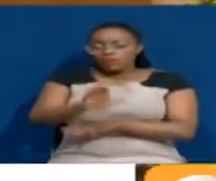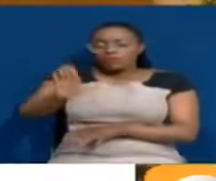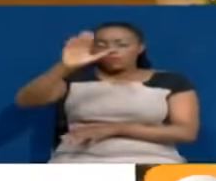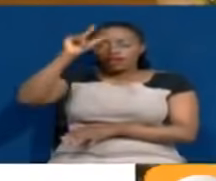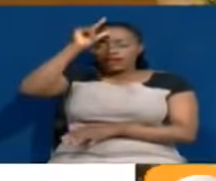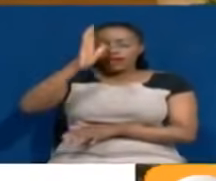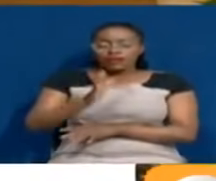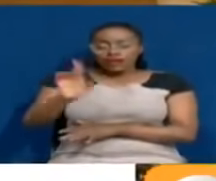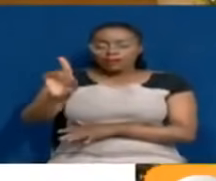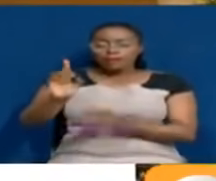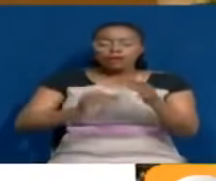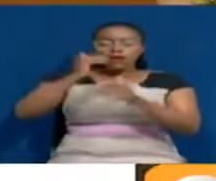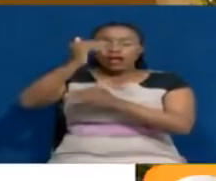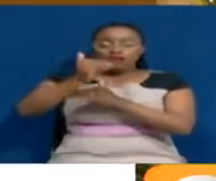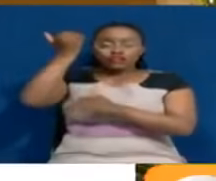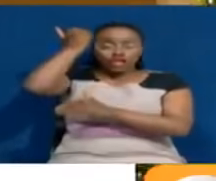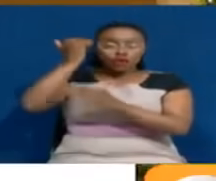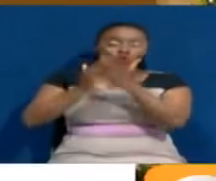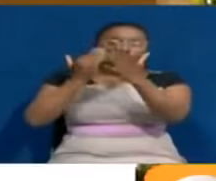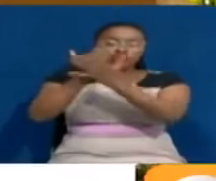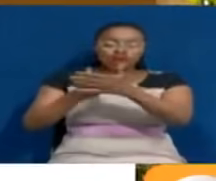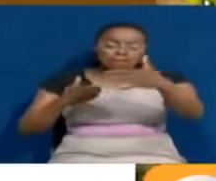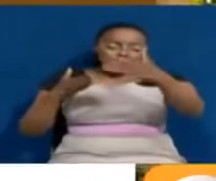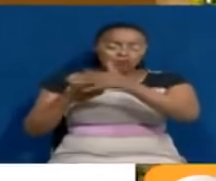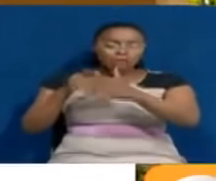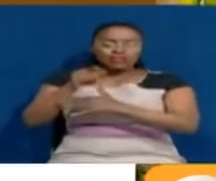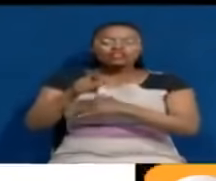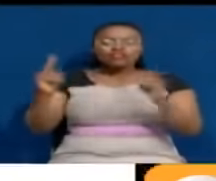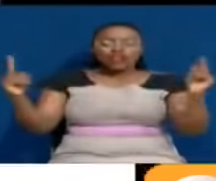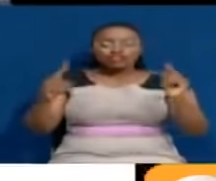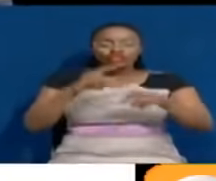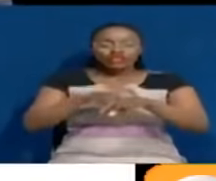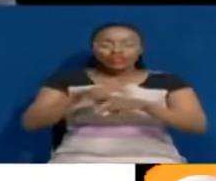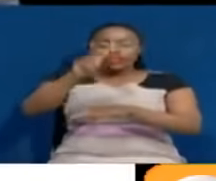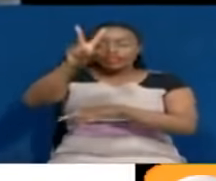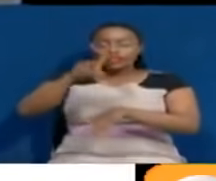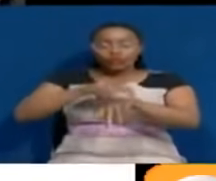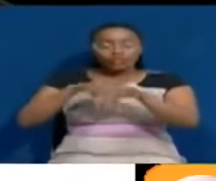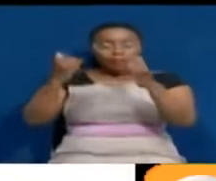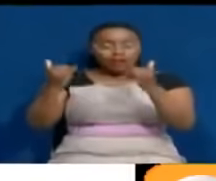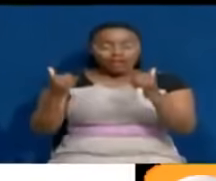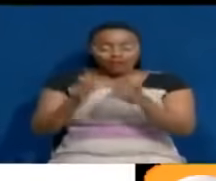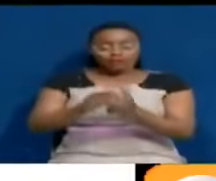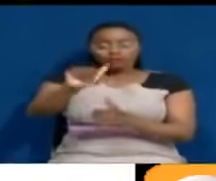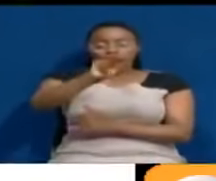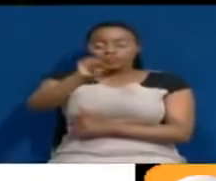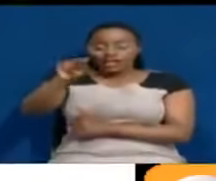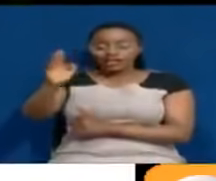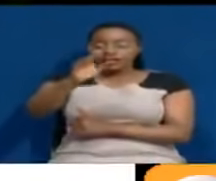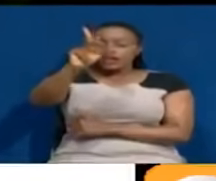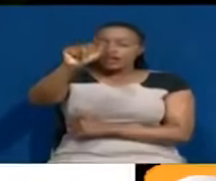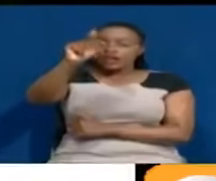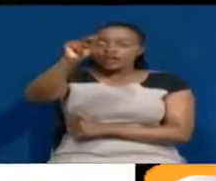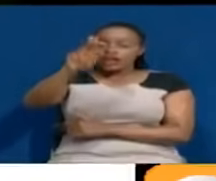gavana baada ya mahakama ya rufaa kuzima ndoto hiyo kwa muda. Kwa mara ya pili sasa, Anne Mwenda